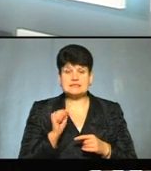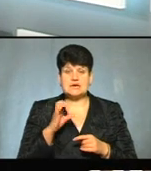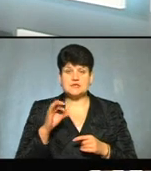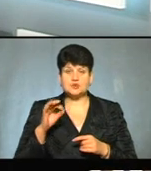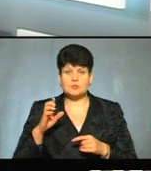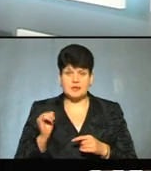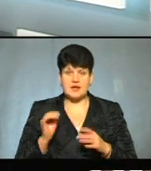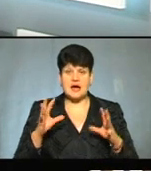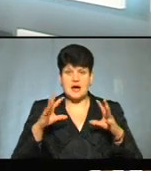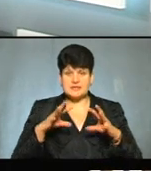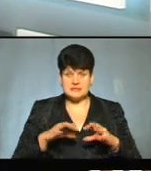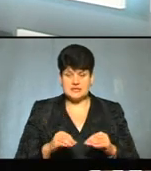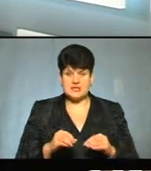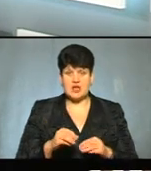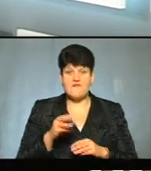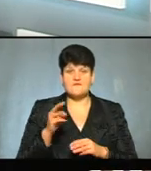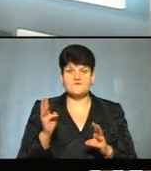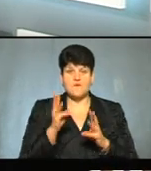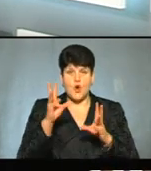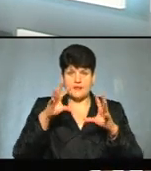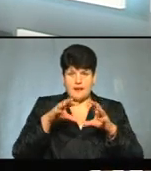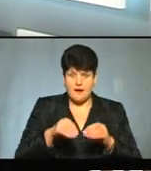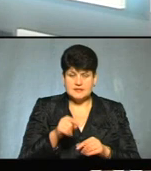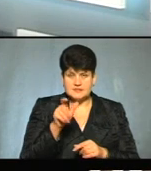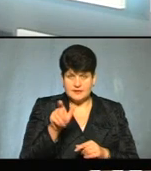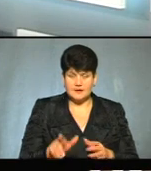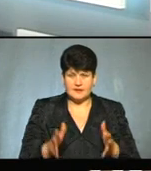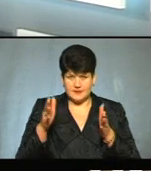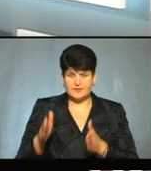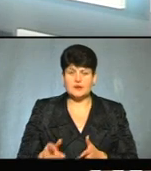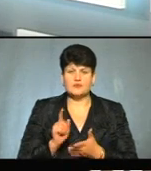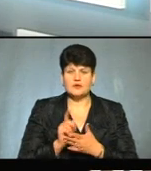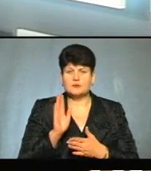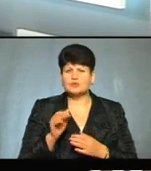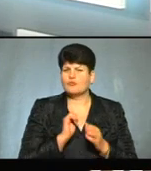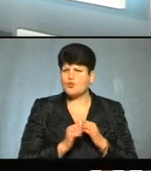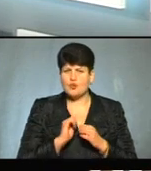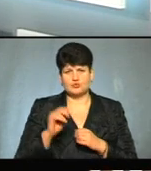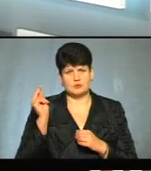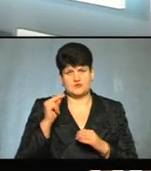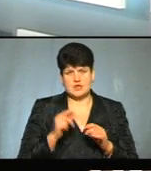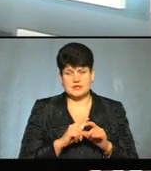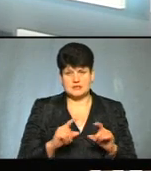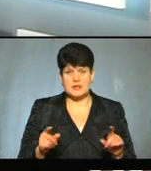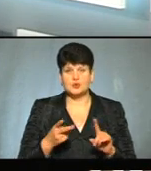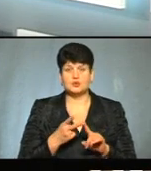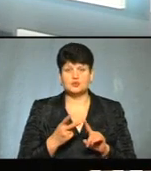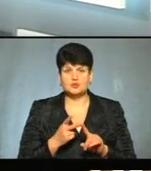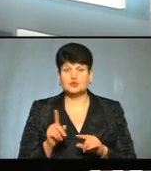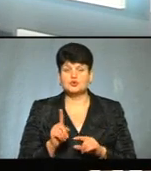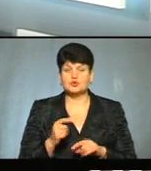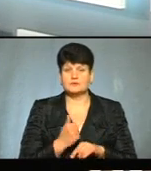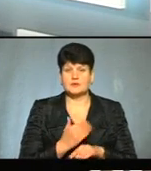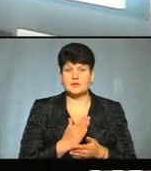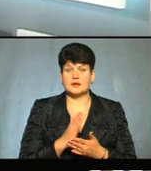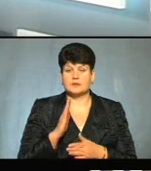засоби гасіння, вогнегасники, про які ми говоримо неодноразово, вони мають бути у кожному навчальному закладі. І друге, що